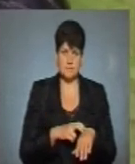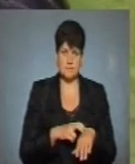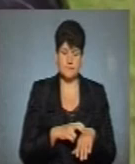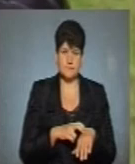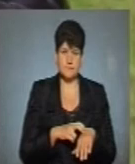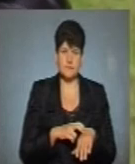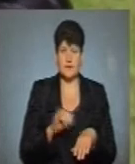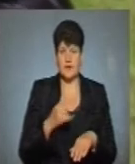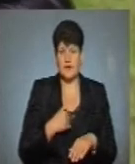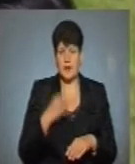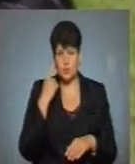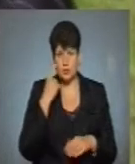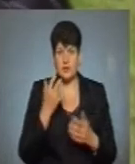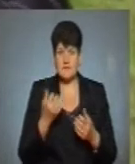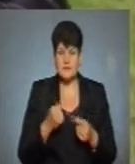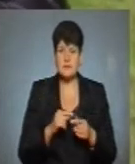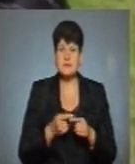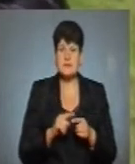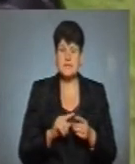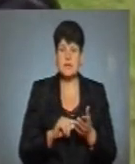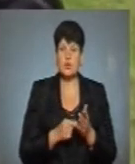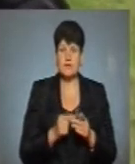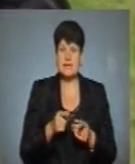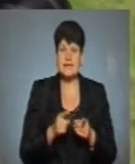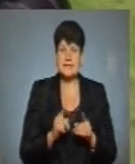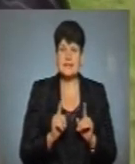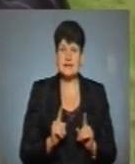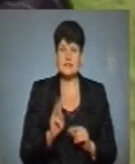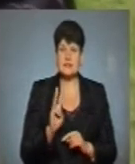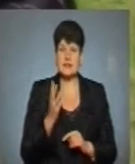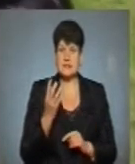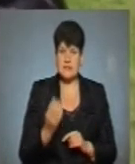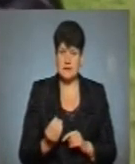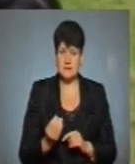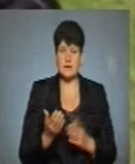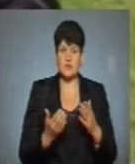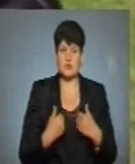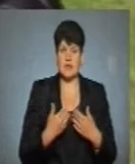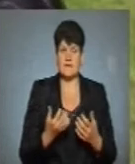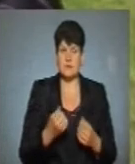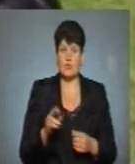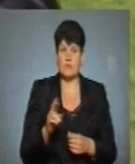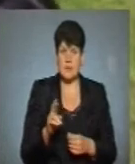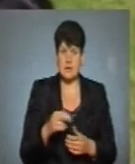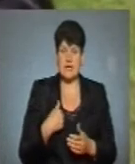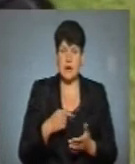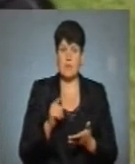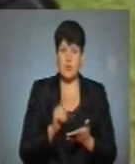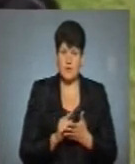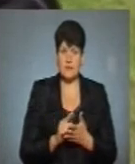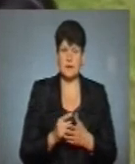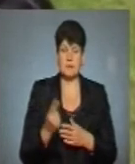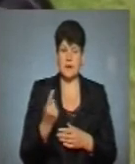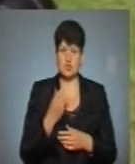я думаю, візьмемо ці довідки, але вони дійсні тільки 3 дня. Тому, якщо я візьму її в п'ятницю, я повинна піти вже